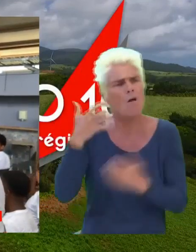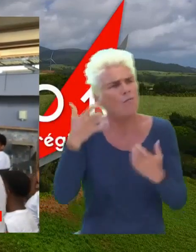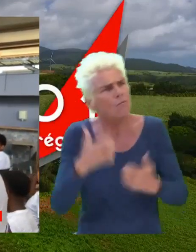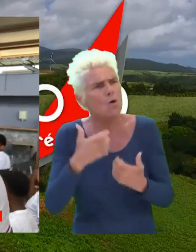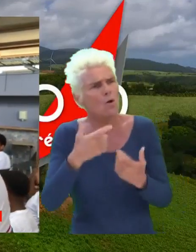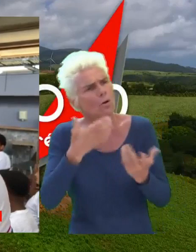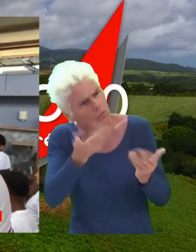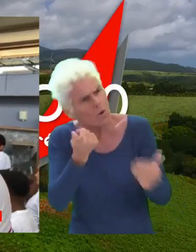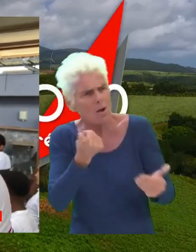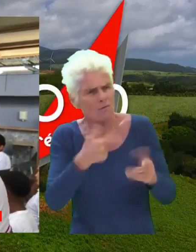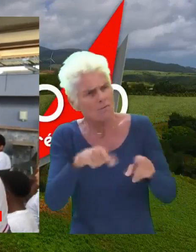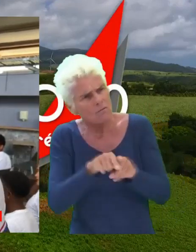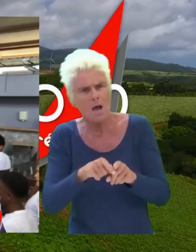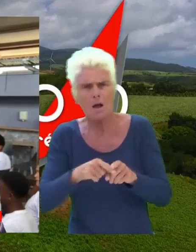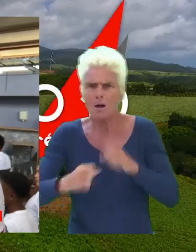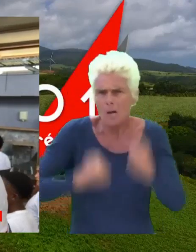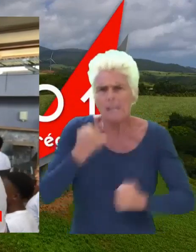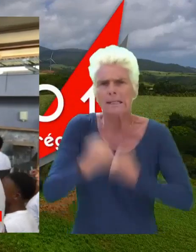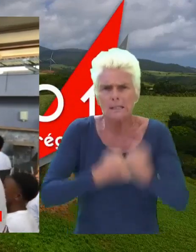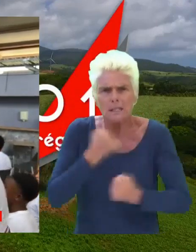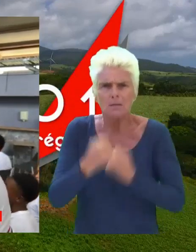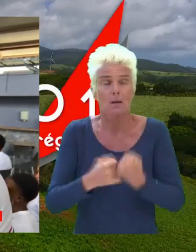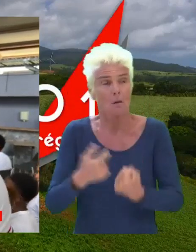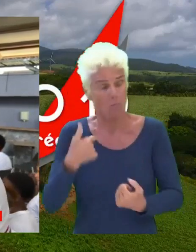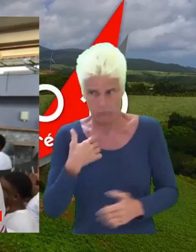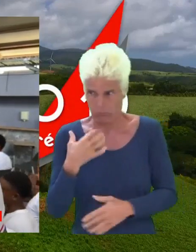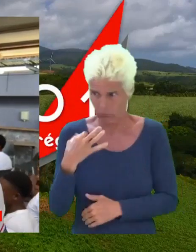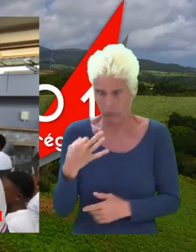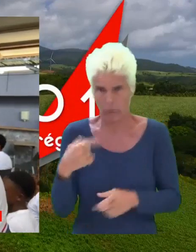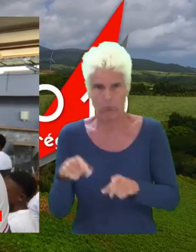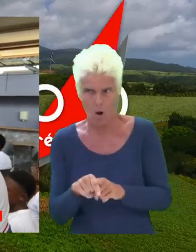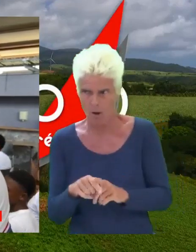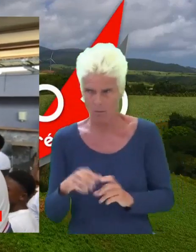aprèson grptisach